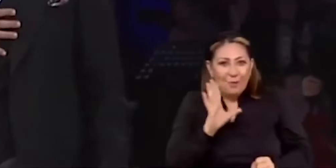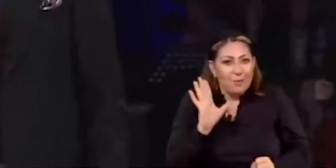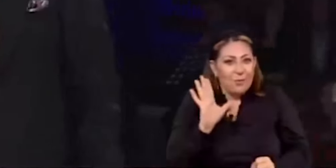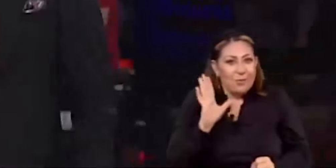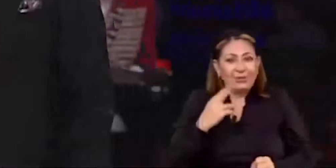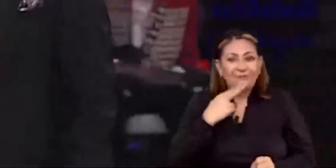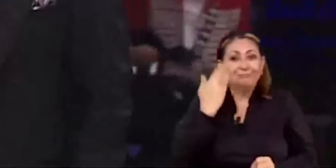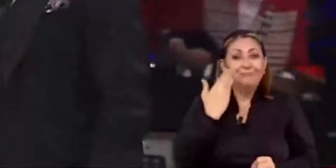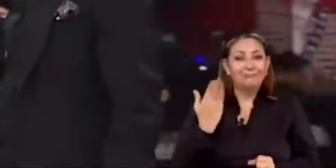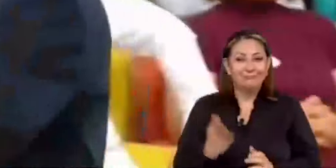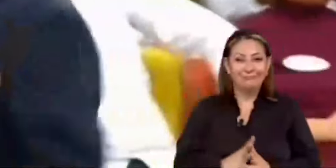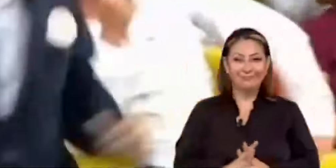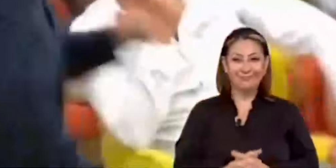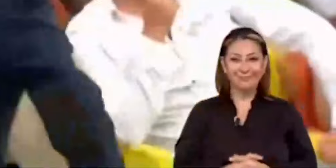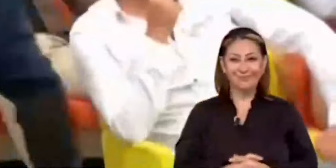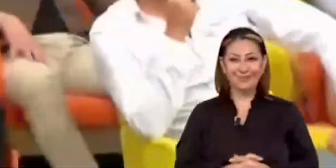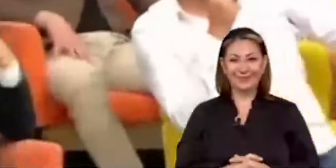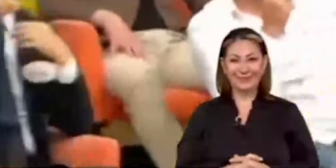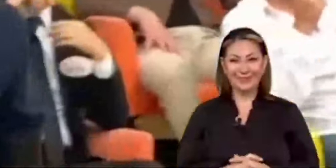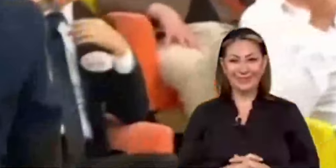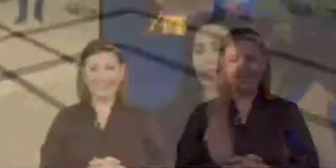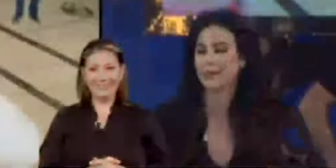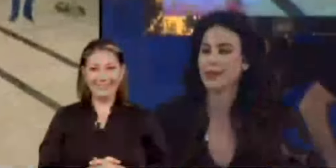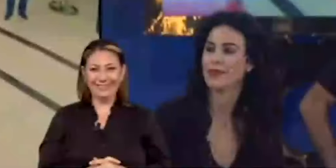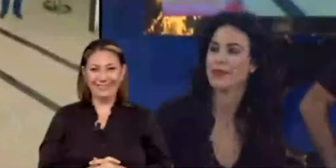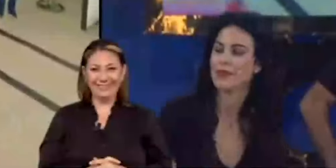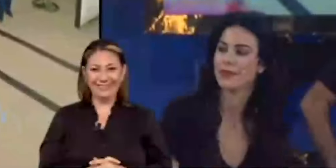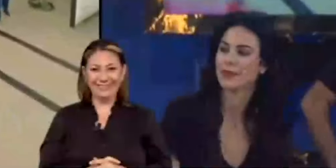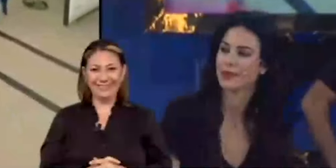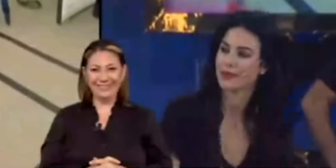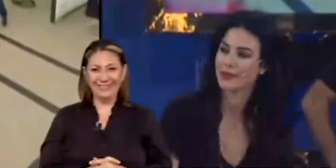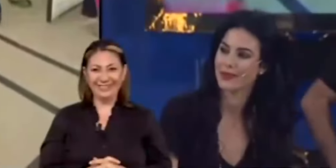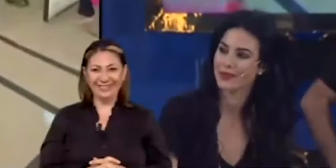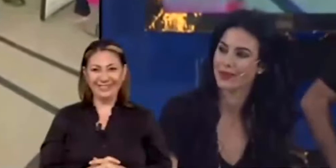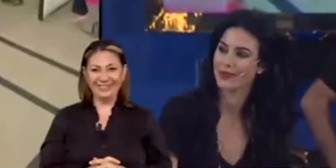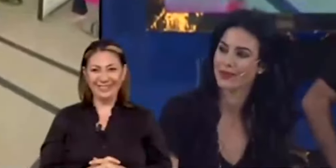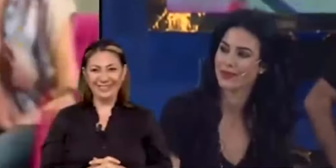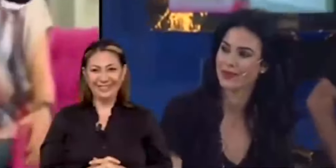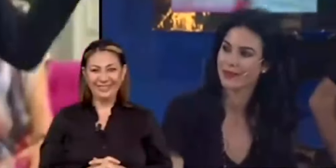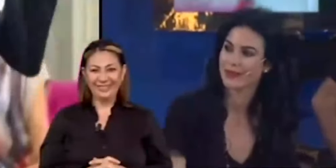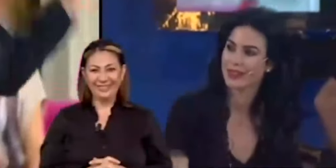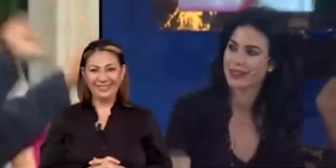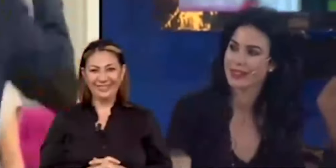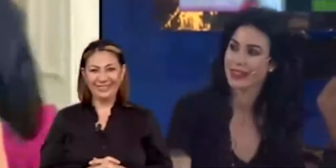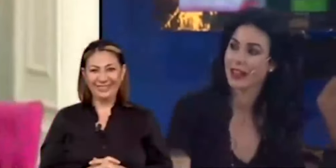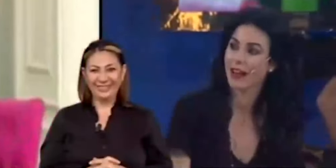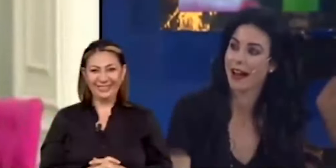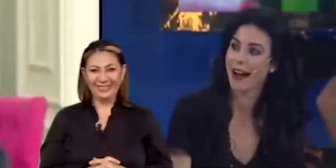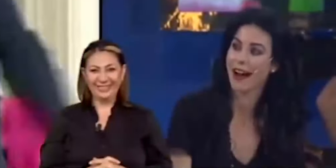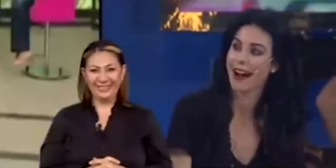diyorlar böyle. Devam. Seni bu dünya, seni gidip fındık kıran, yılanı